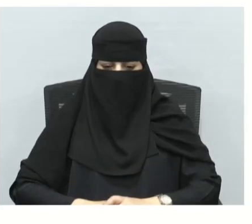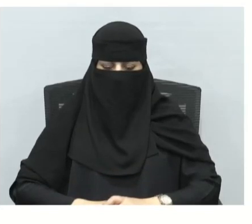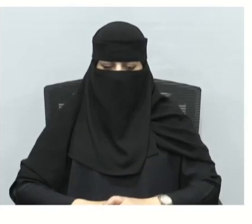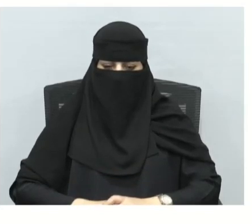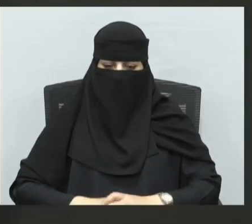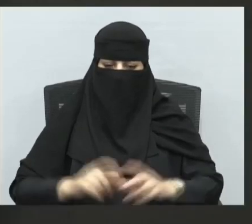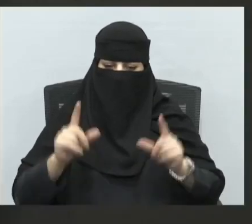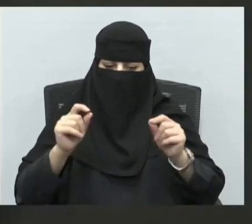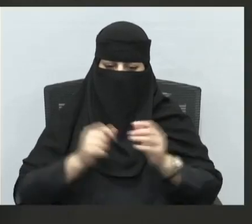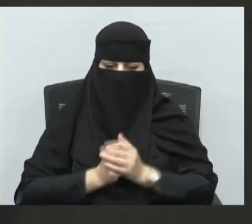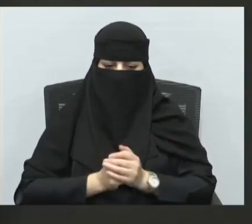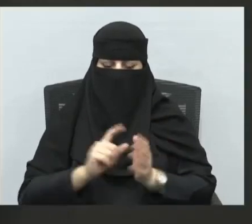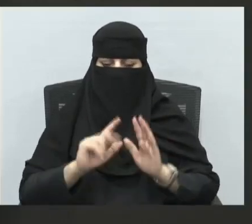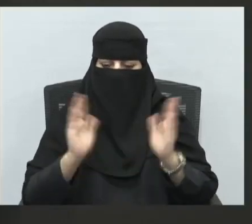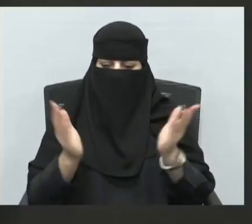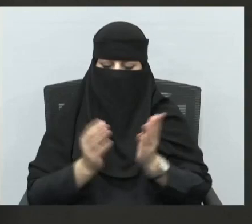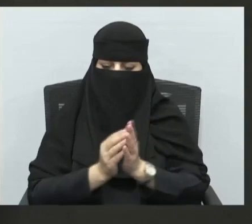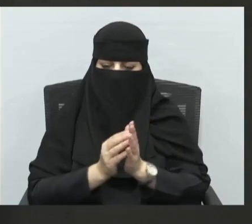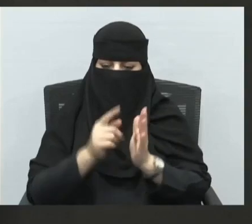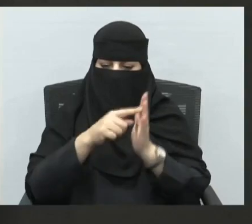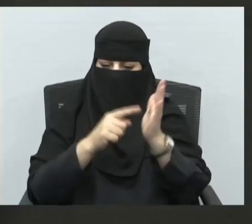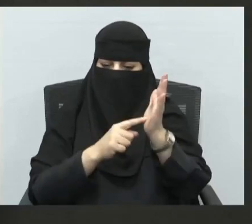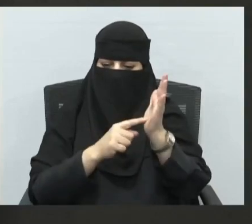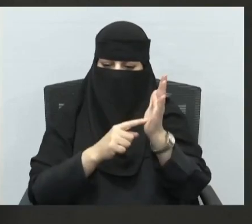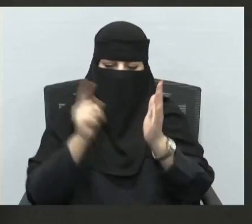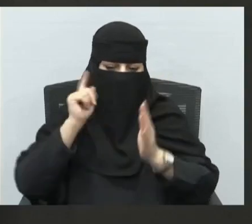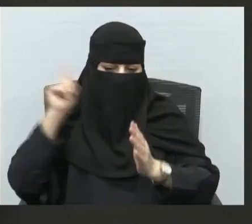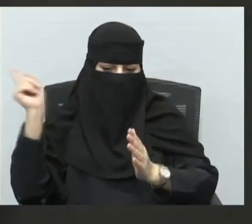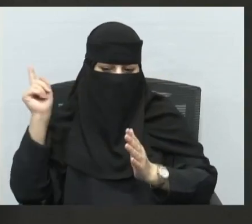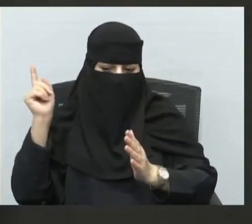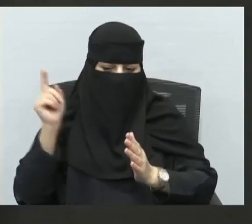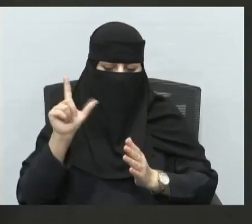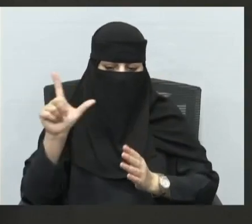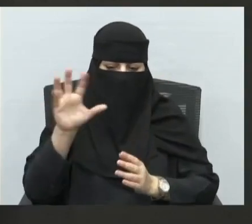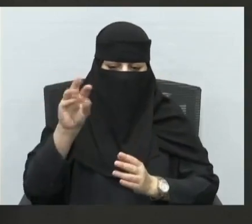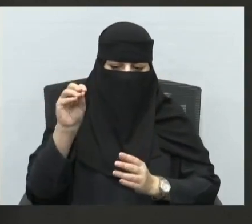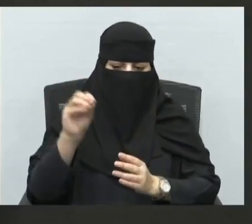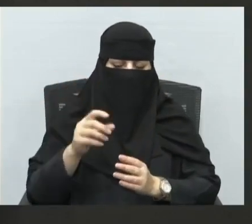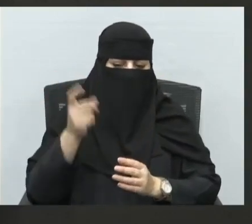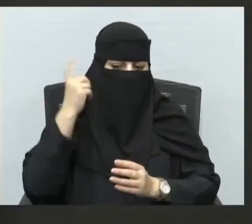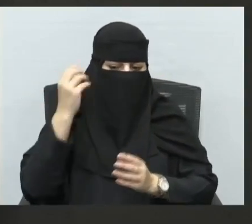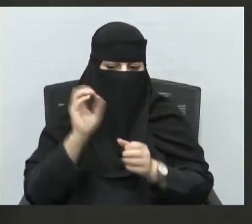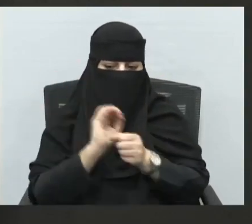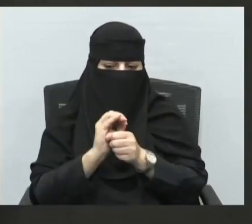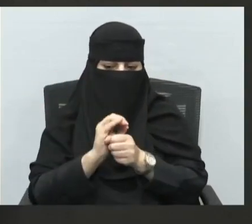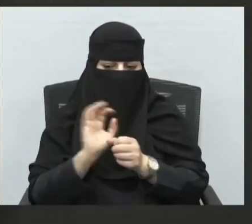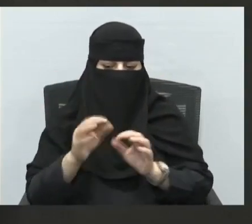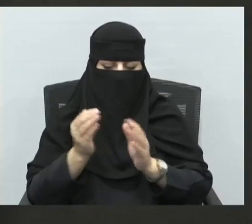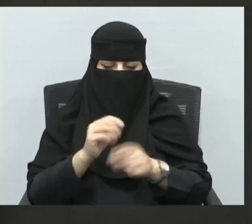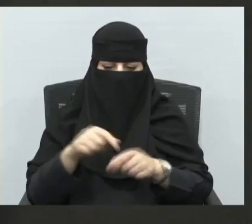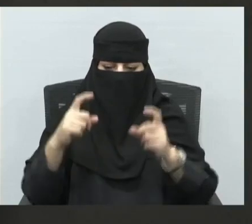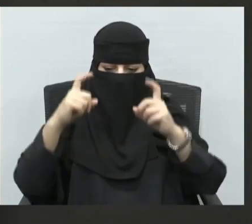ممتاز اذا من خلال النص الذي استمعنا اليه تعرفنا على ما حدث في تلك